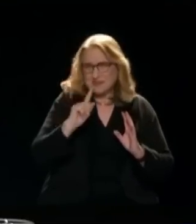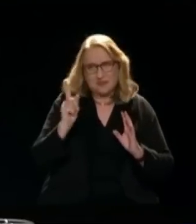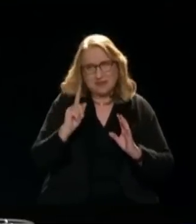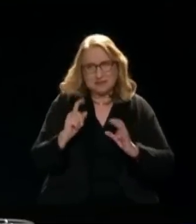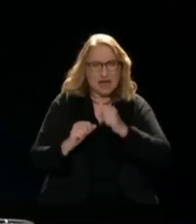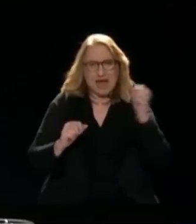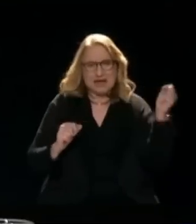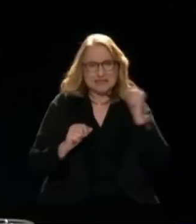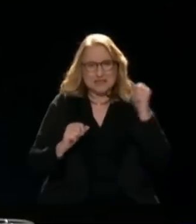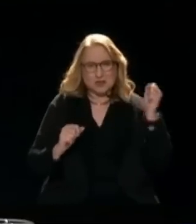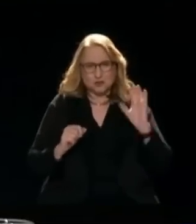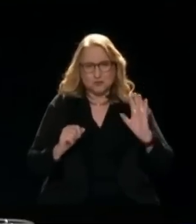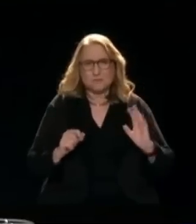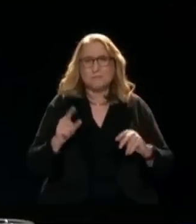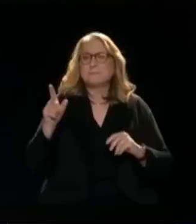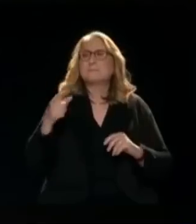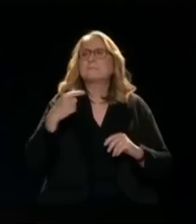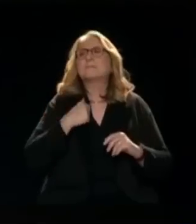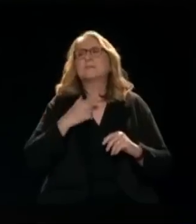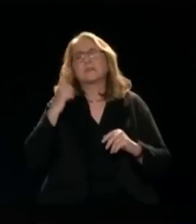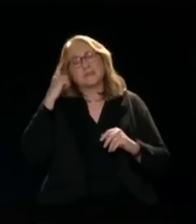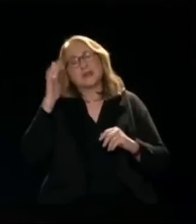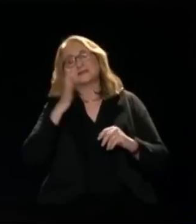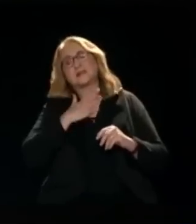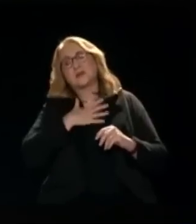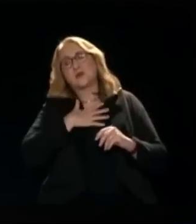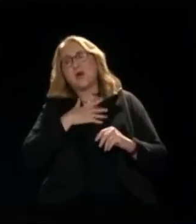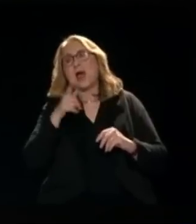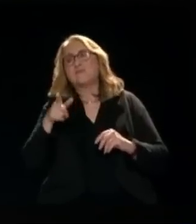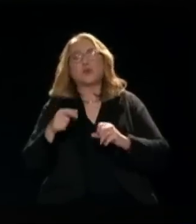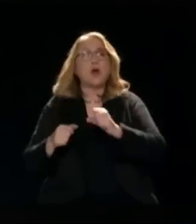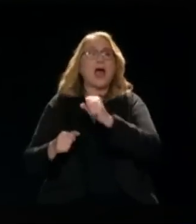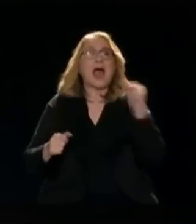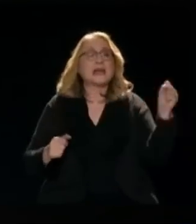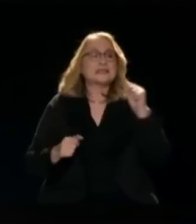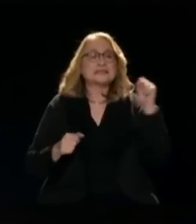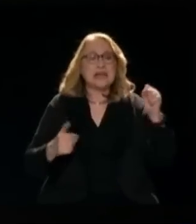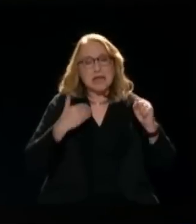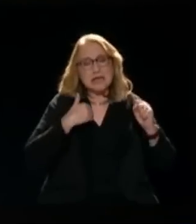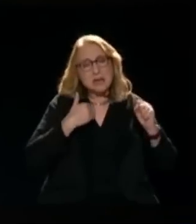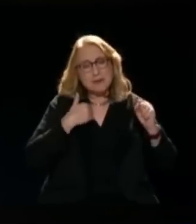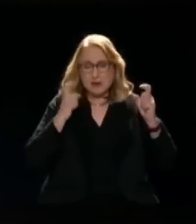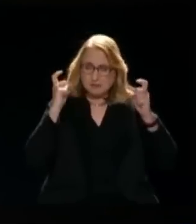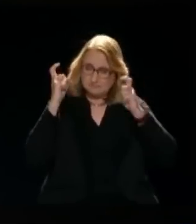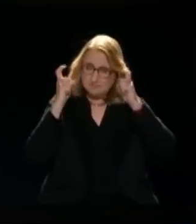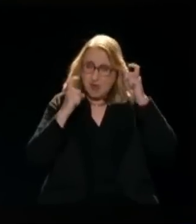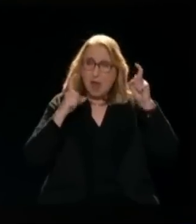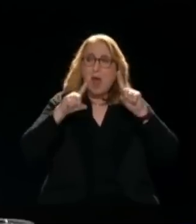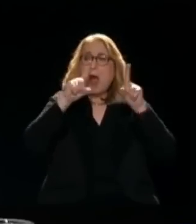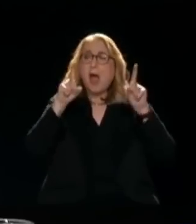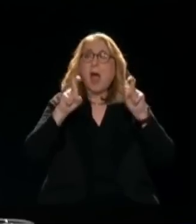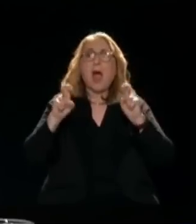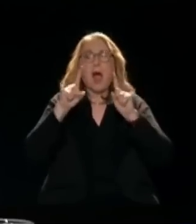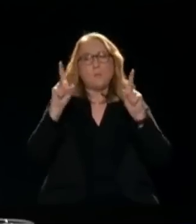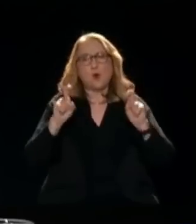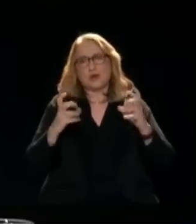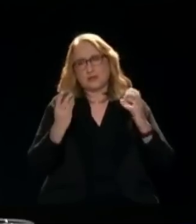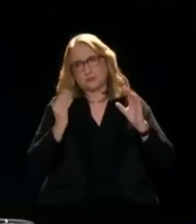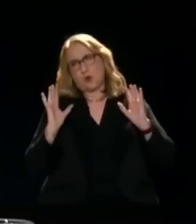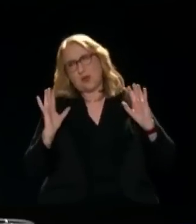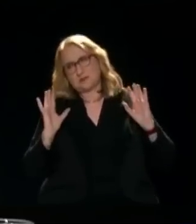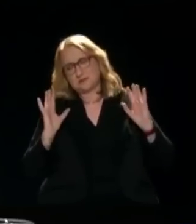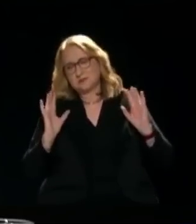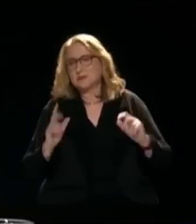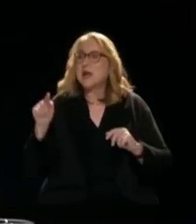πολλά ερωτηματικά. Να το δούμε αυτό το κομμάτι της θέσης στον ιδεολογικό χάρτη. Λοιπόν,